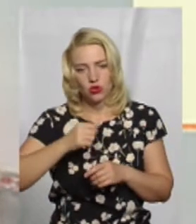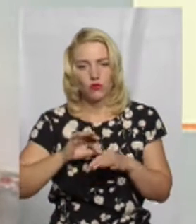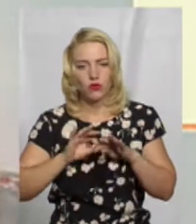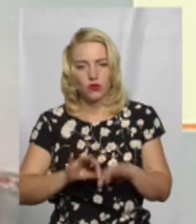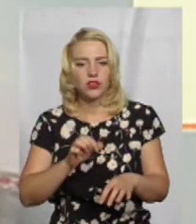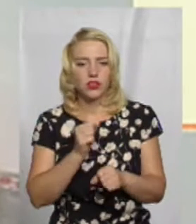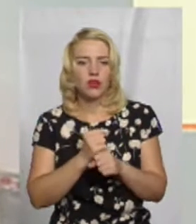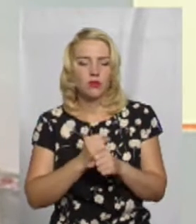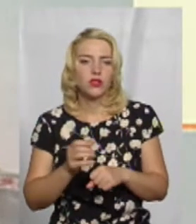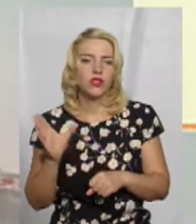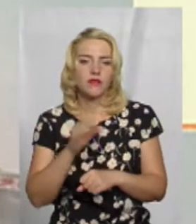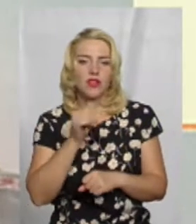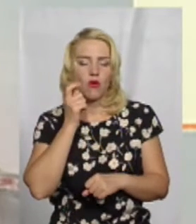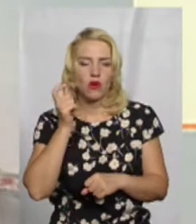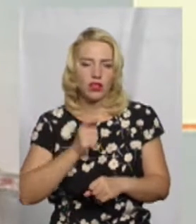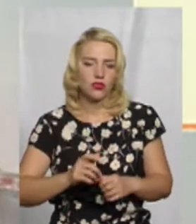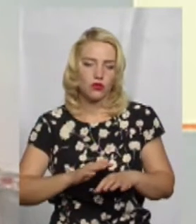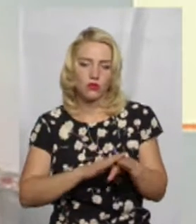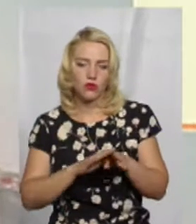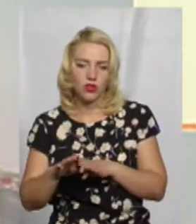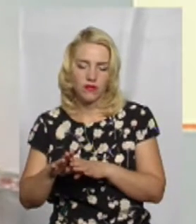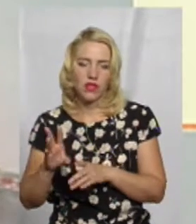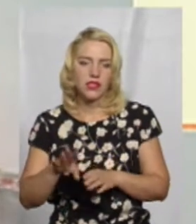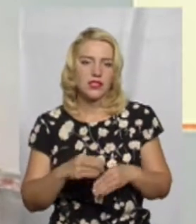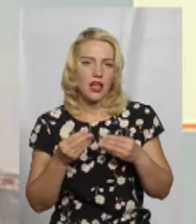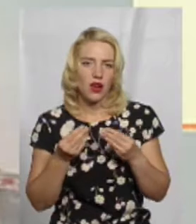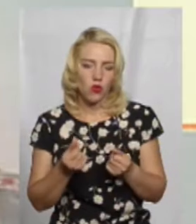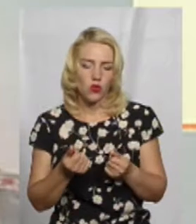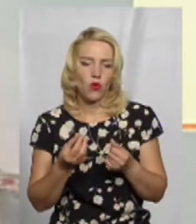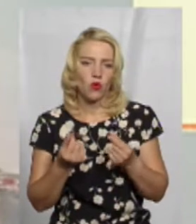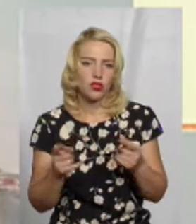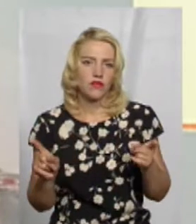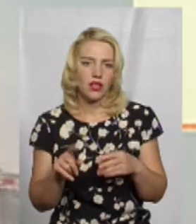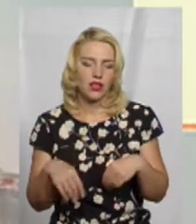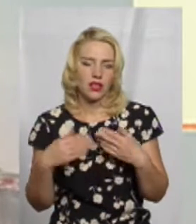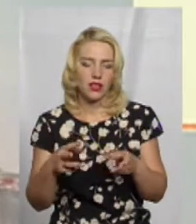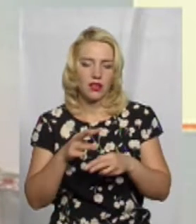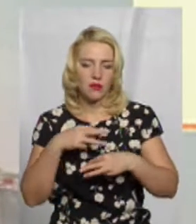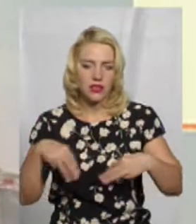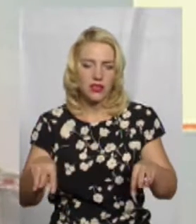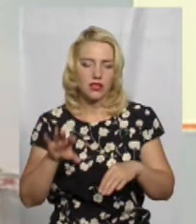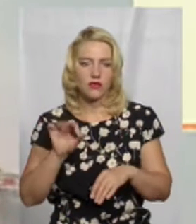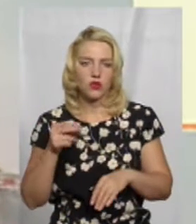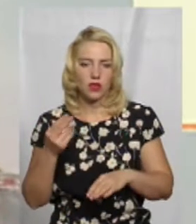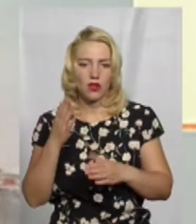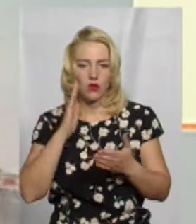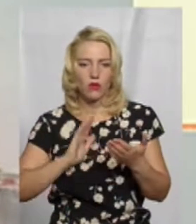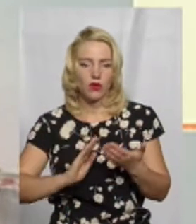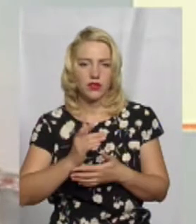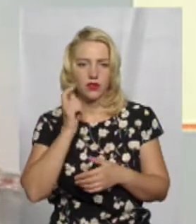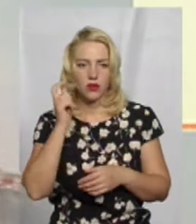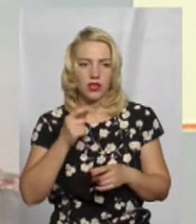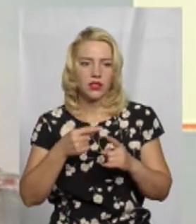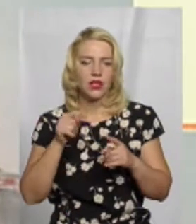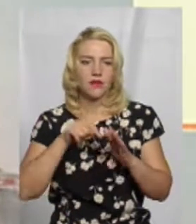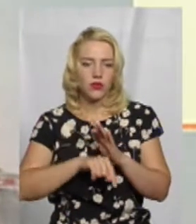робота на всеукраїнському рівні за рахунок коштів, які надає Міністерство соціальної політики України.